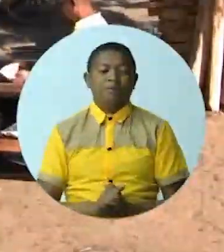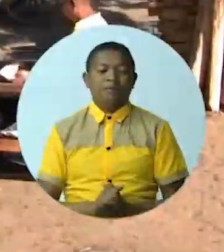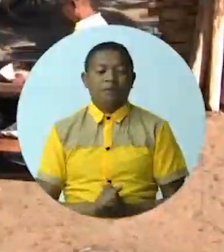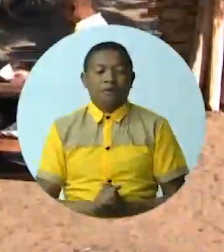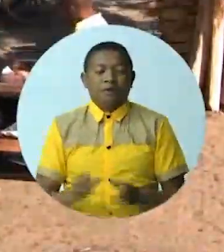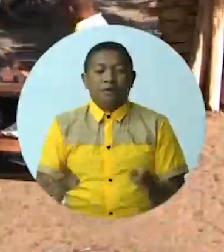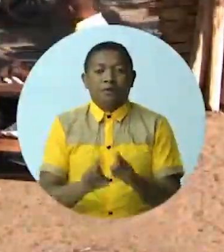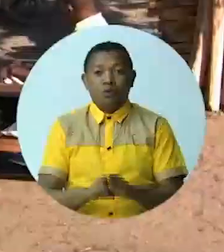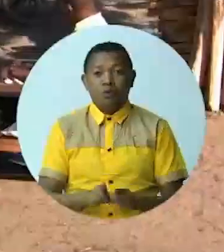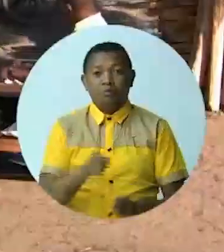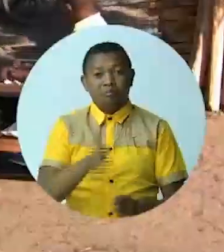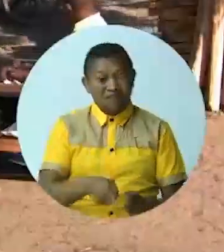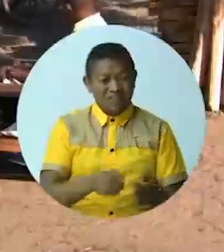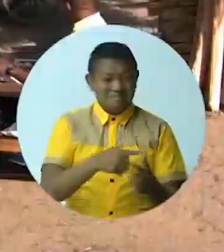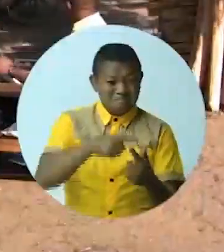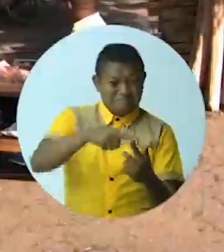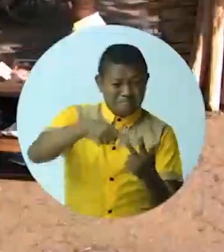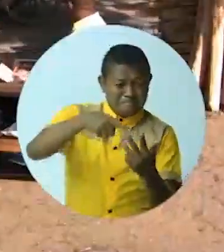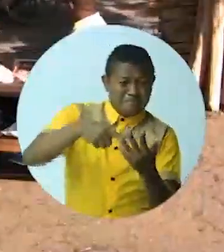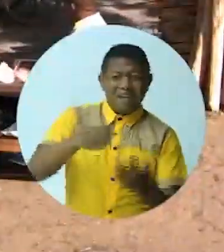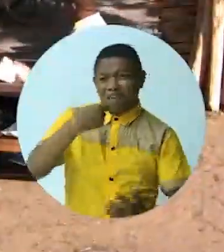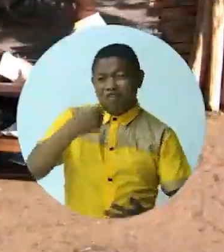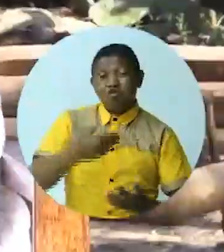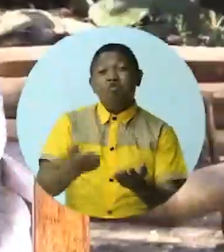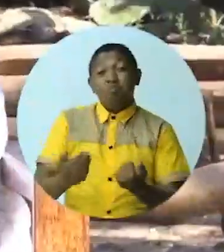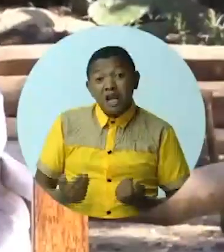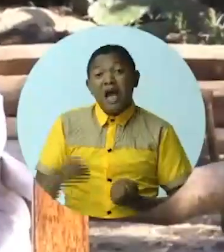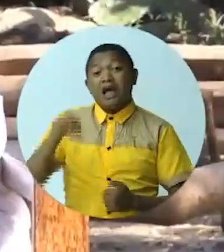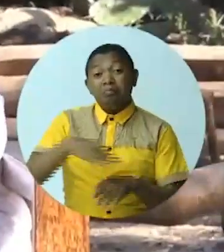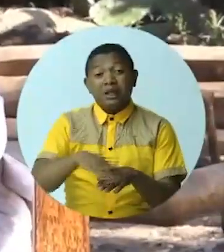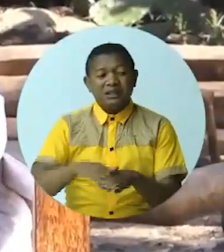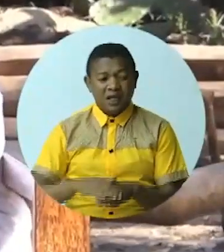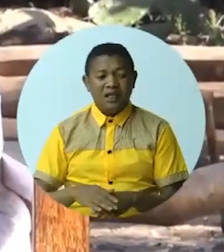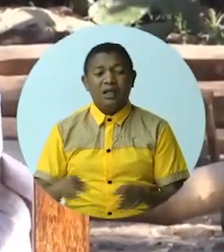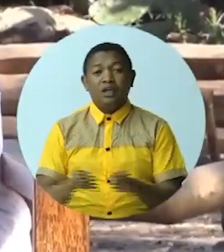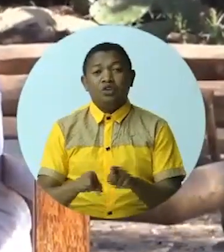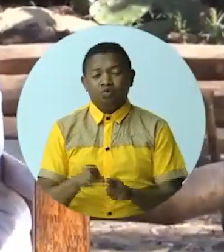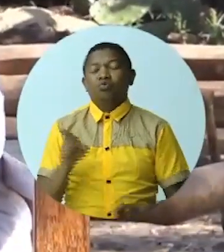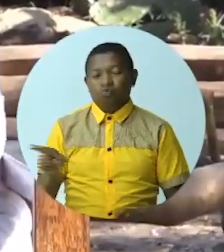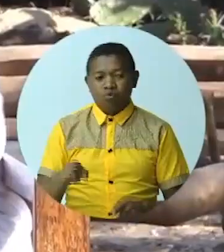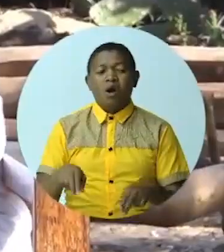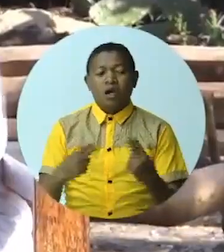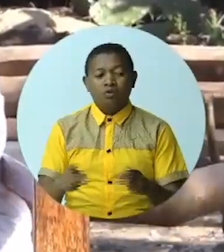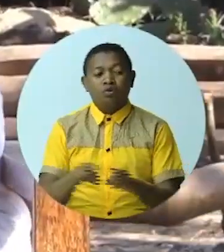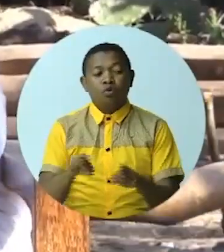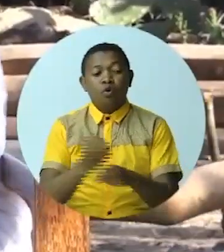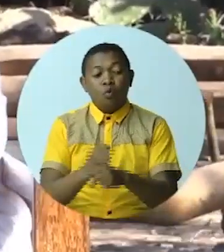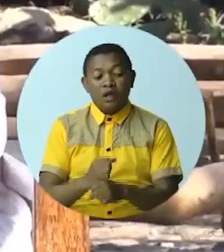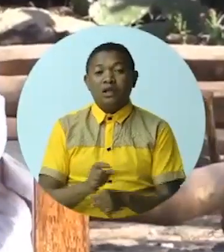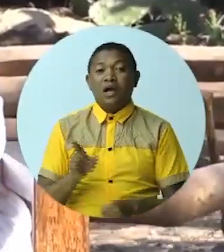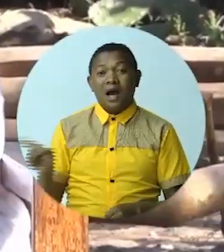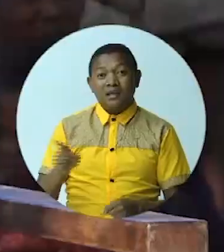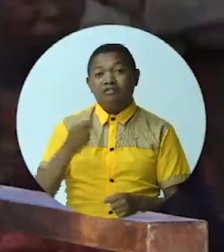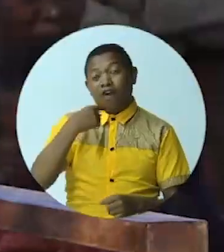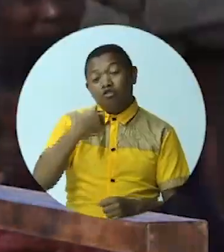ny fanafody zay ilain'ny malagasy rehetrarehetra, ilaina eny amin'ireny toby zay fitsabony ireny toy ny CSP2 sy